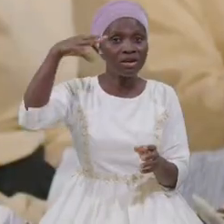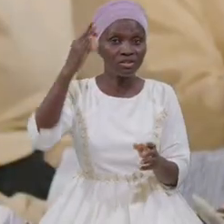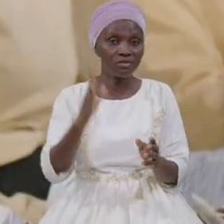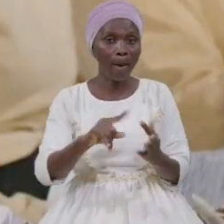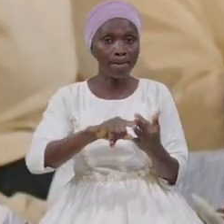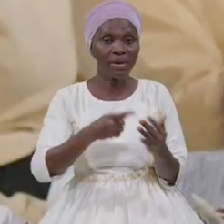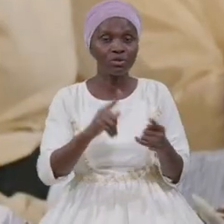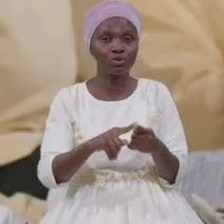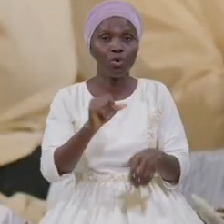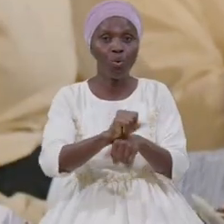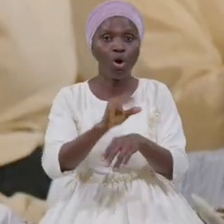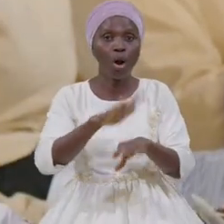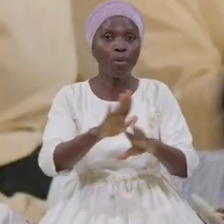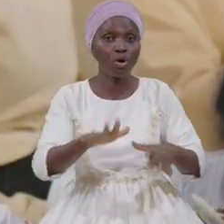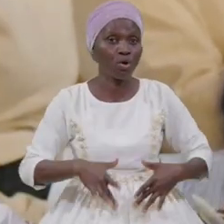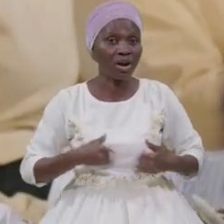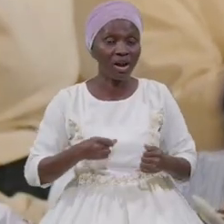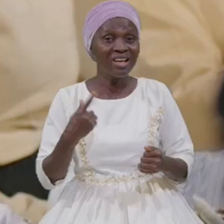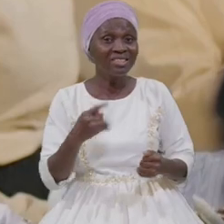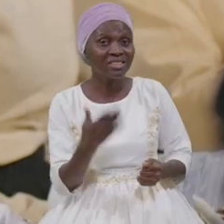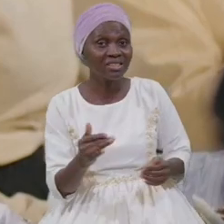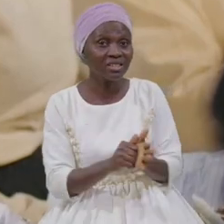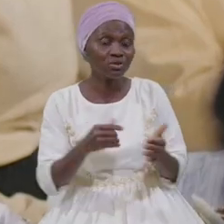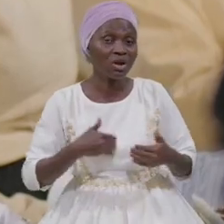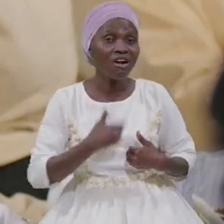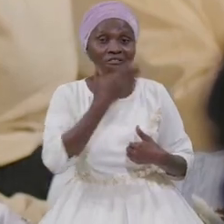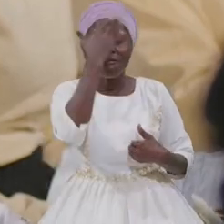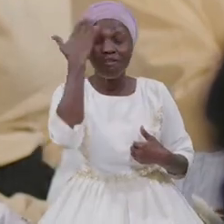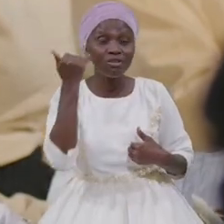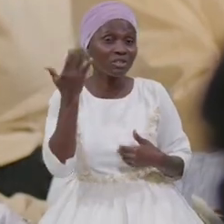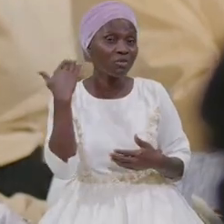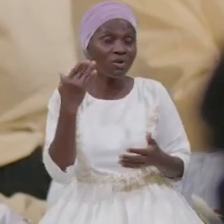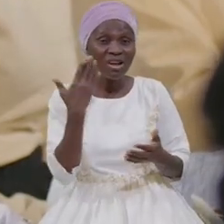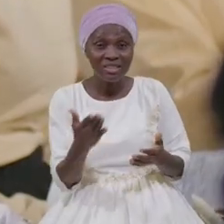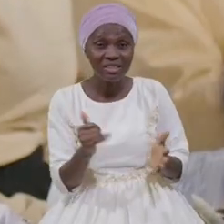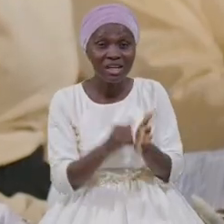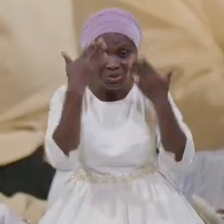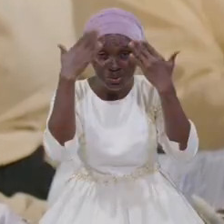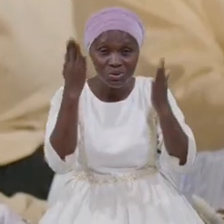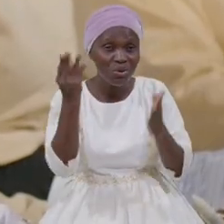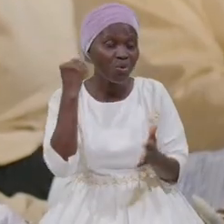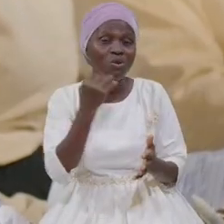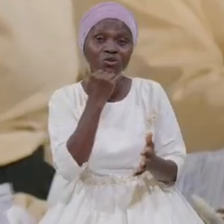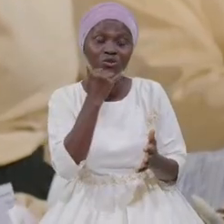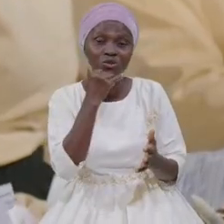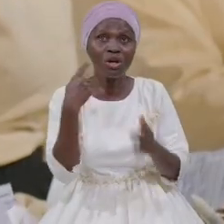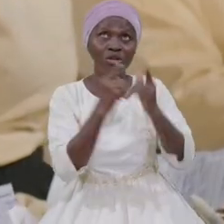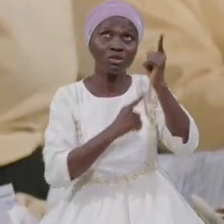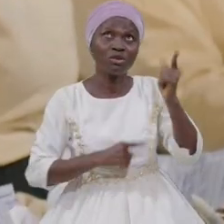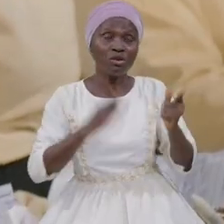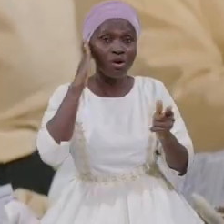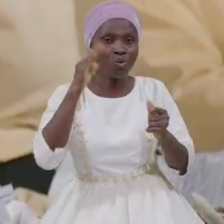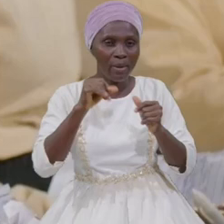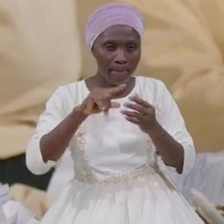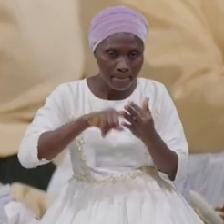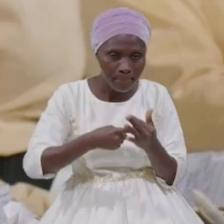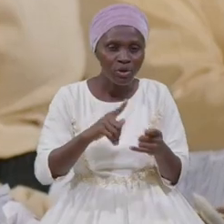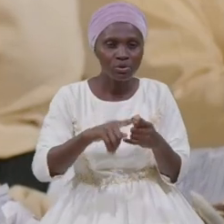choses que nous avions oubliées, les choses dont tu ne savais même pas qui était mauvaise. Dieu commence par te les rappeler. Et il te